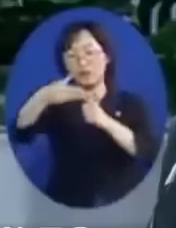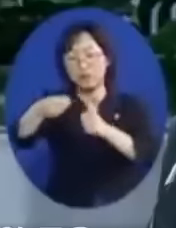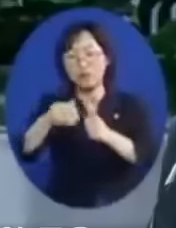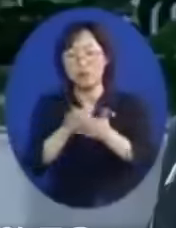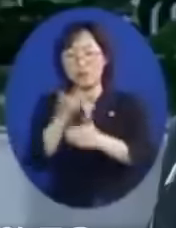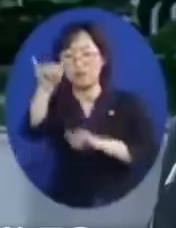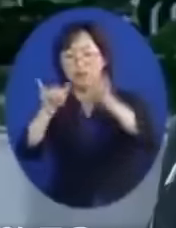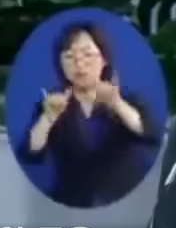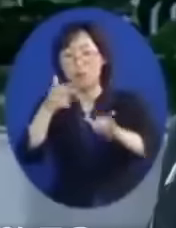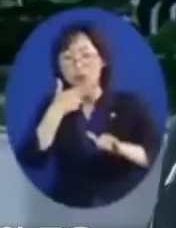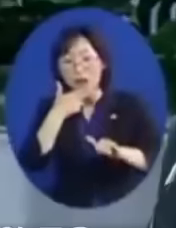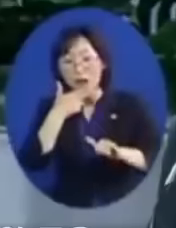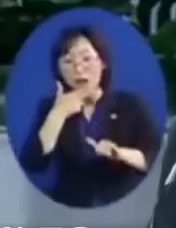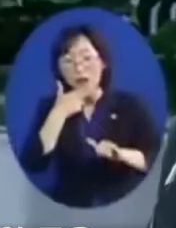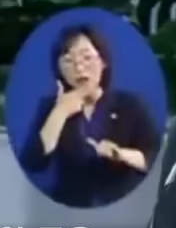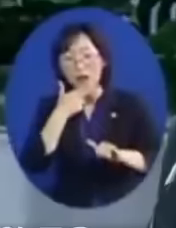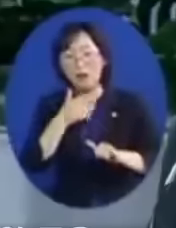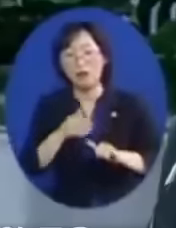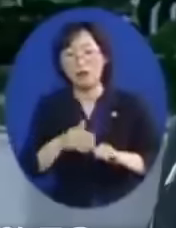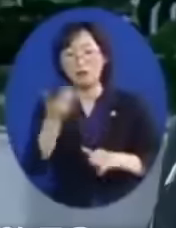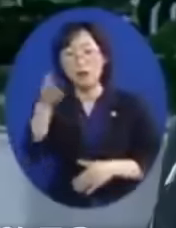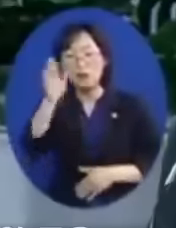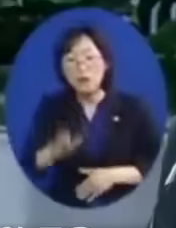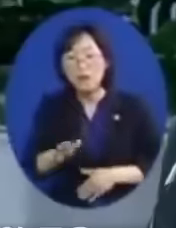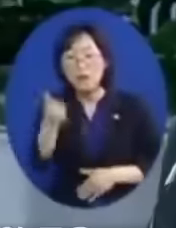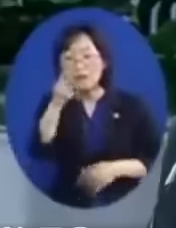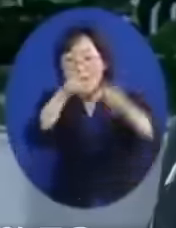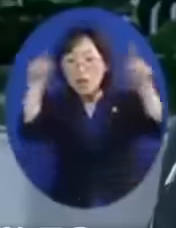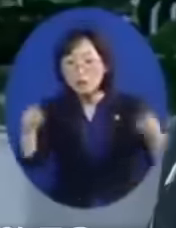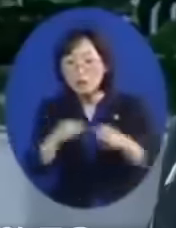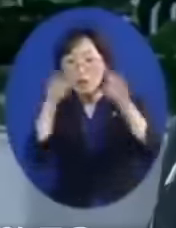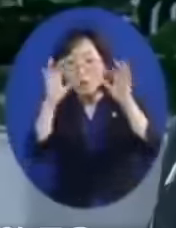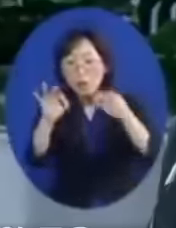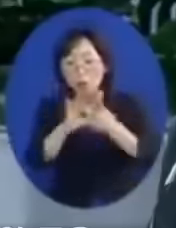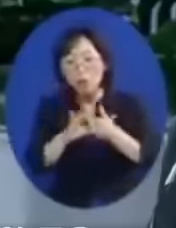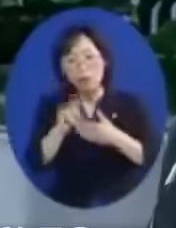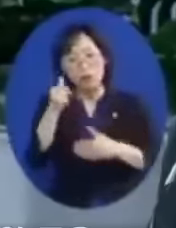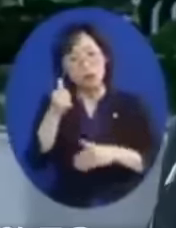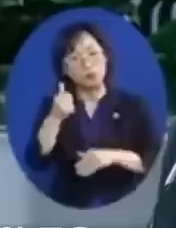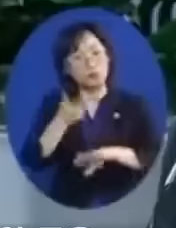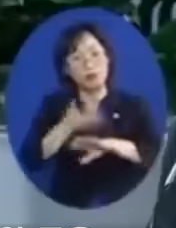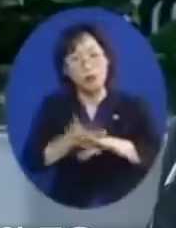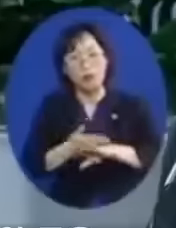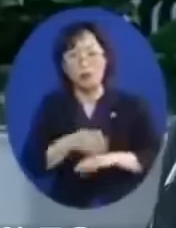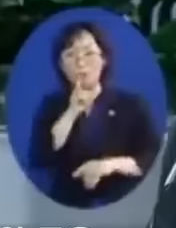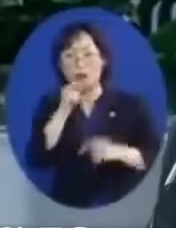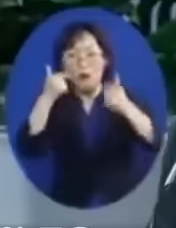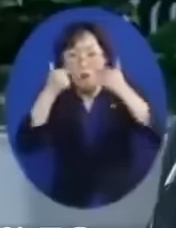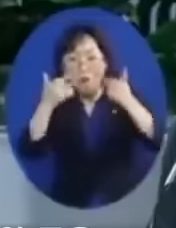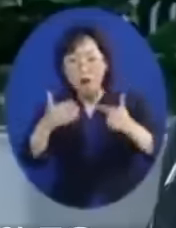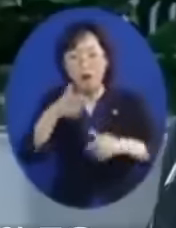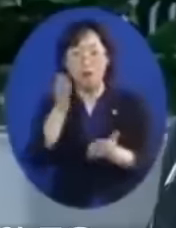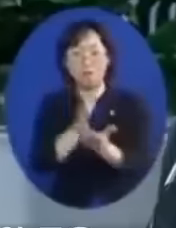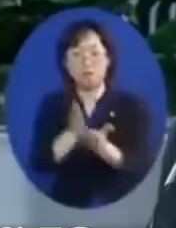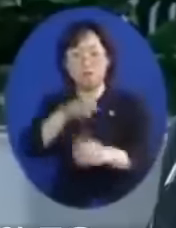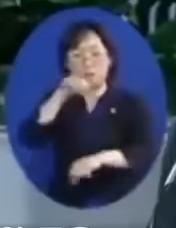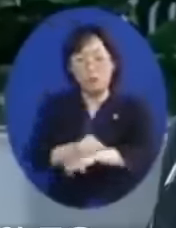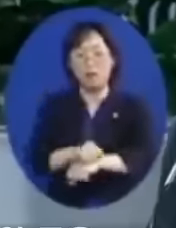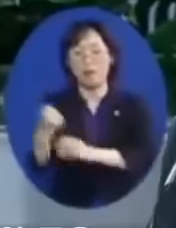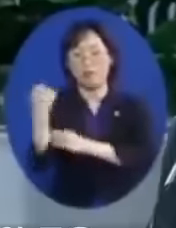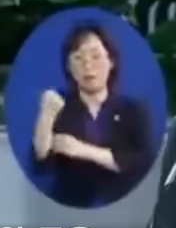그러는데 텔레비에서 설교하는 거 보면 말같게 거짓말 아니냐 말이지. 말도 똑똑하고 기운